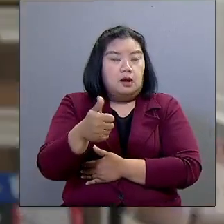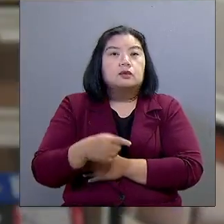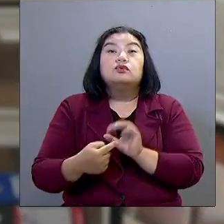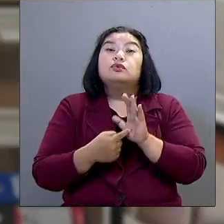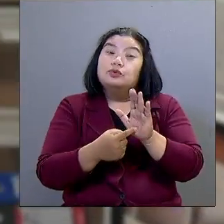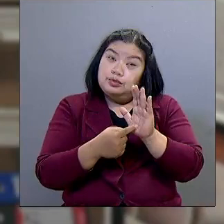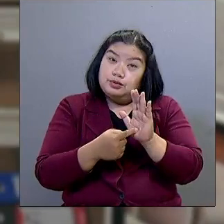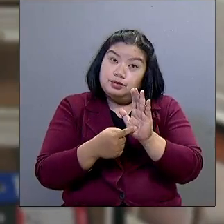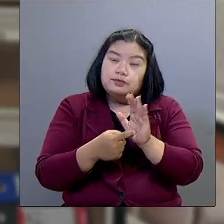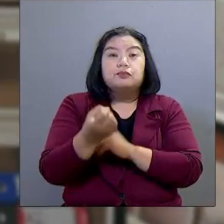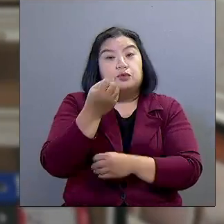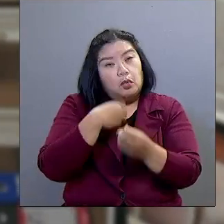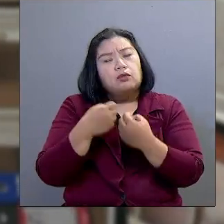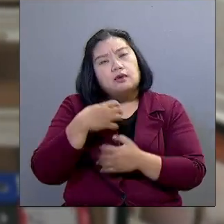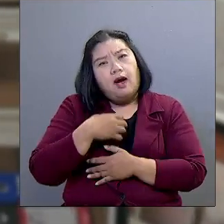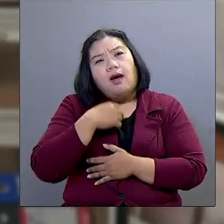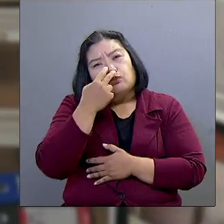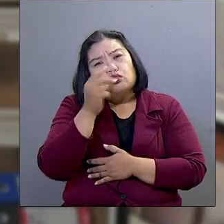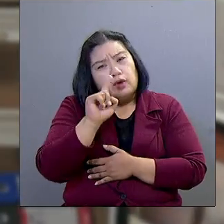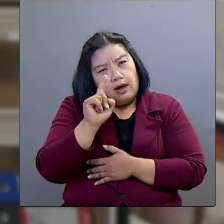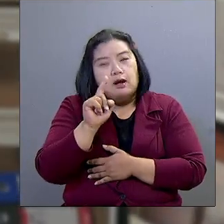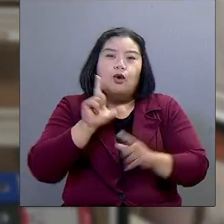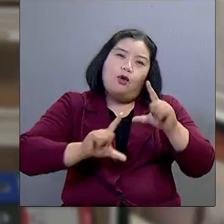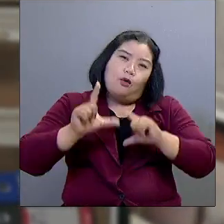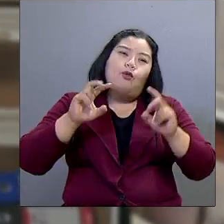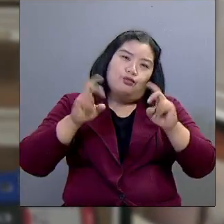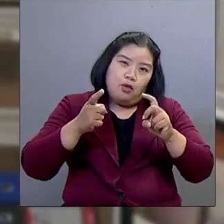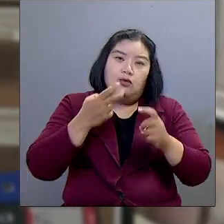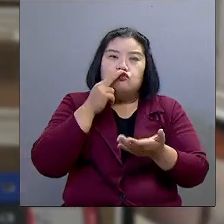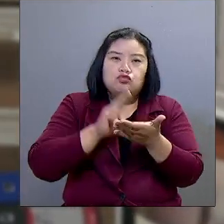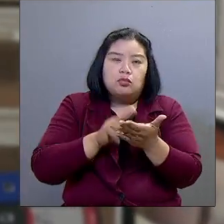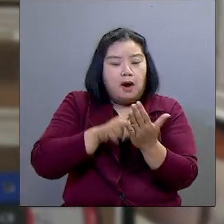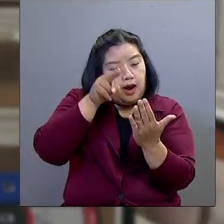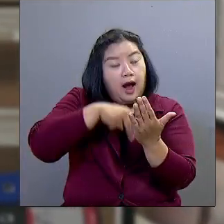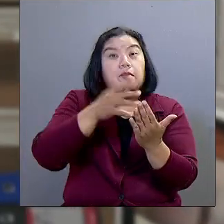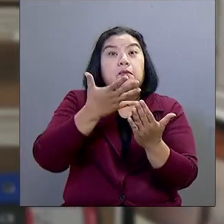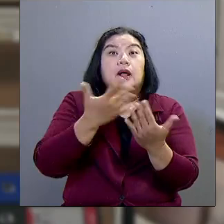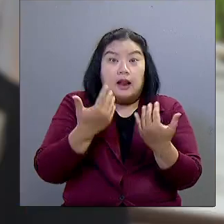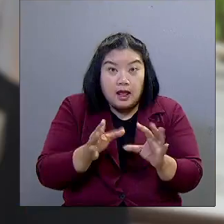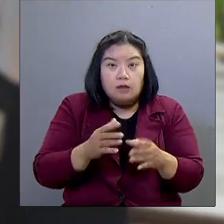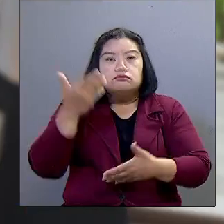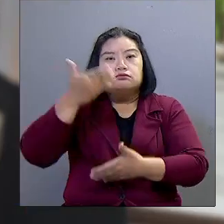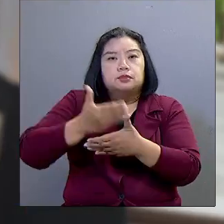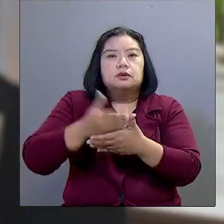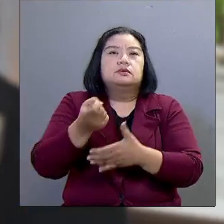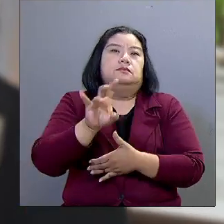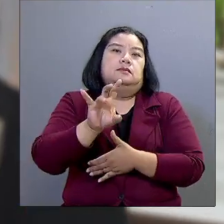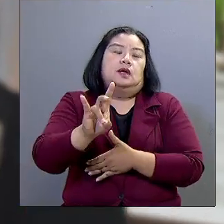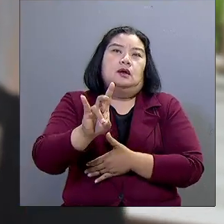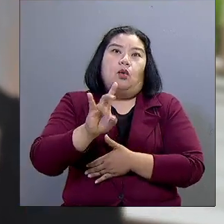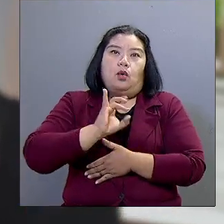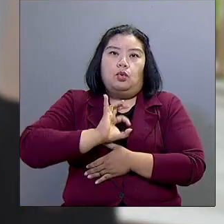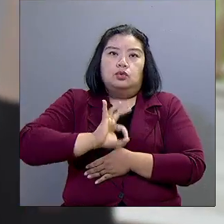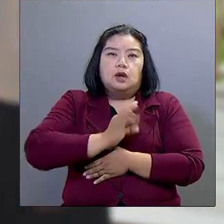ค่ะบอกว่าดูละครเรื่องจังเมลมาถึงตอนที่17แล้วรู้สึกได้ว่ามันค่อยๆถึงจุดคลาย